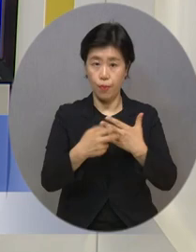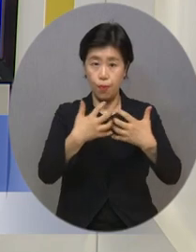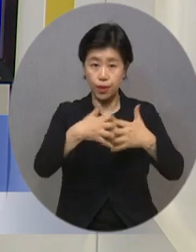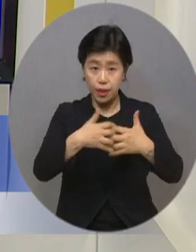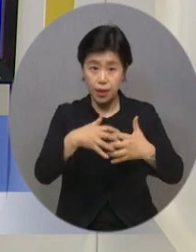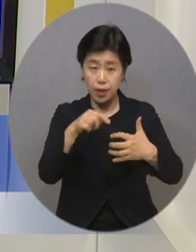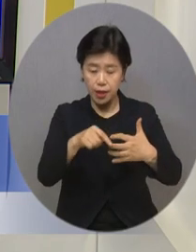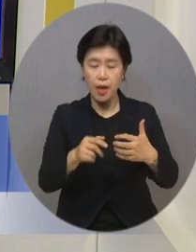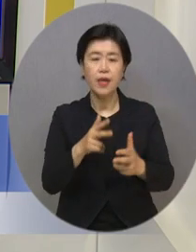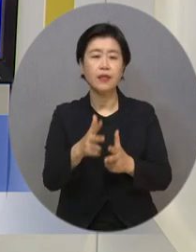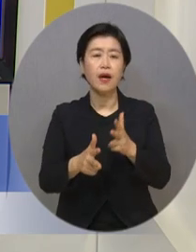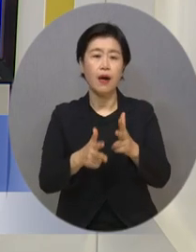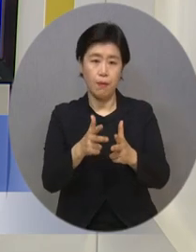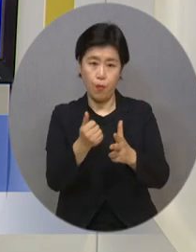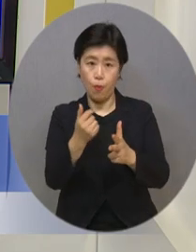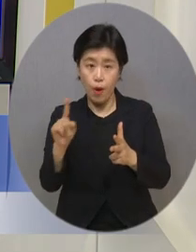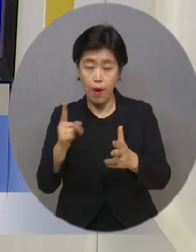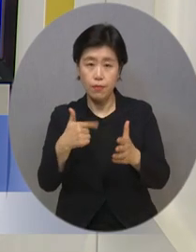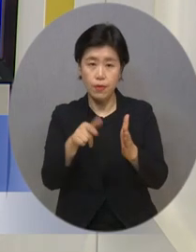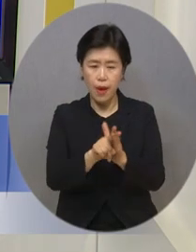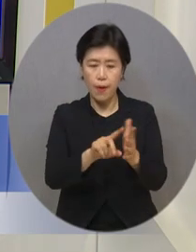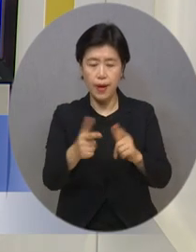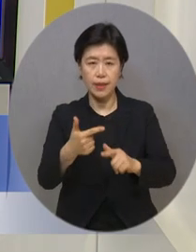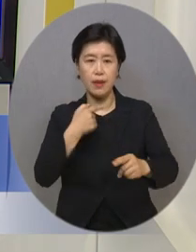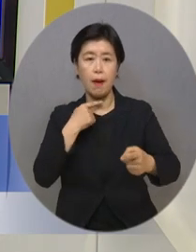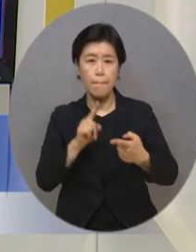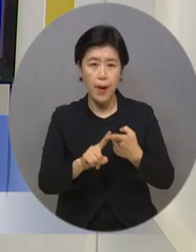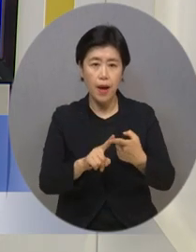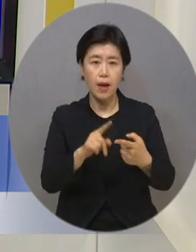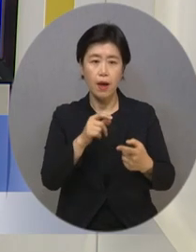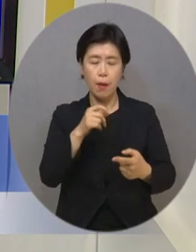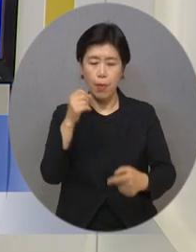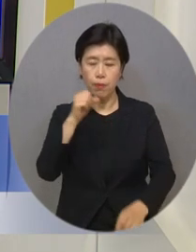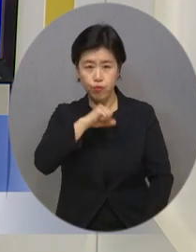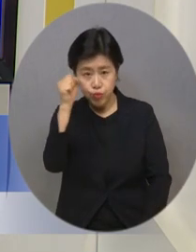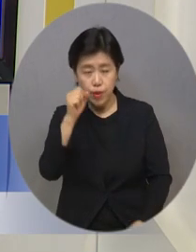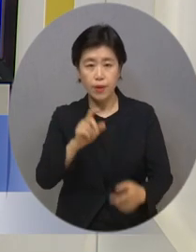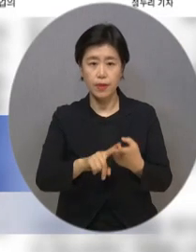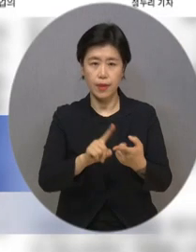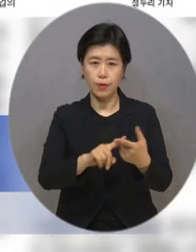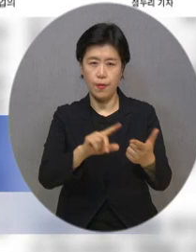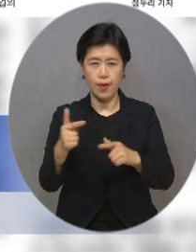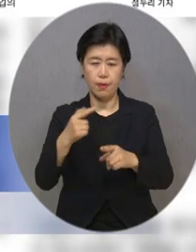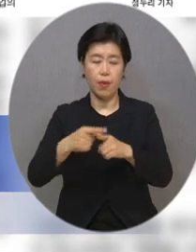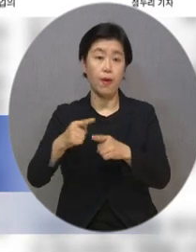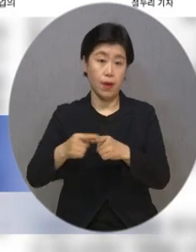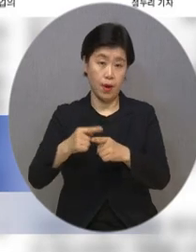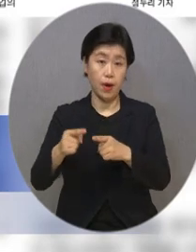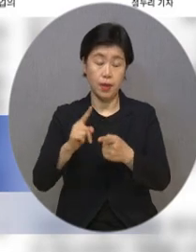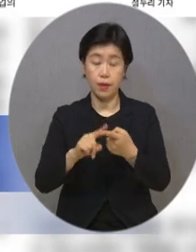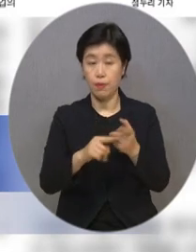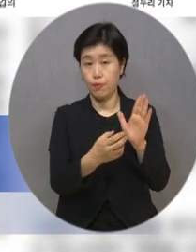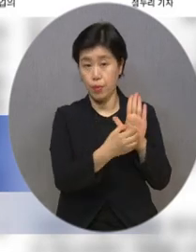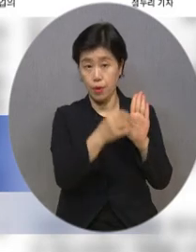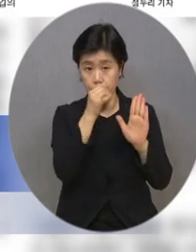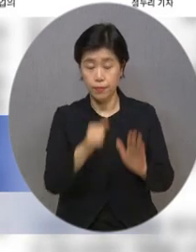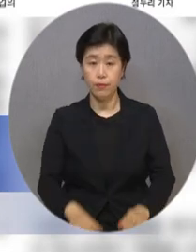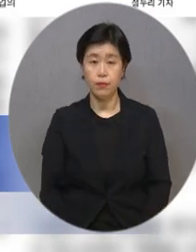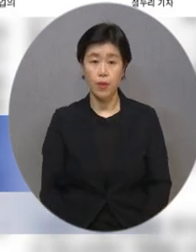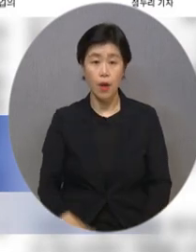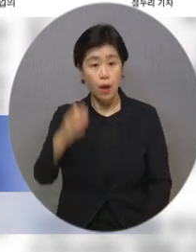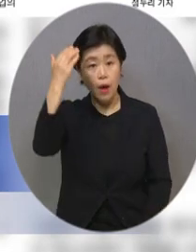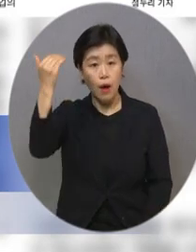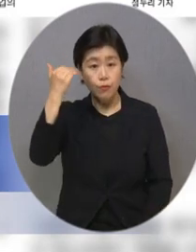재활의료기기 사용 적합성 평가 지원사업 공모계획에 관한 기사가 실려 있는데요 기사에서는 다수의